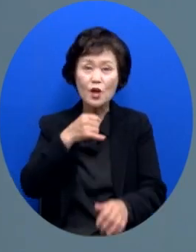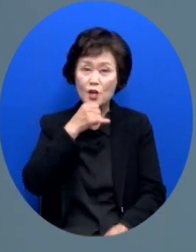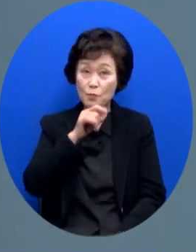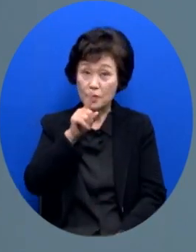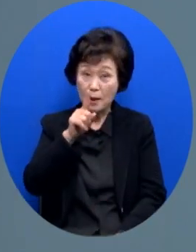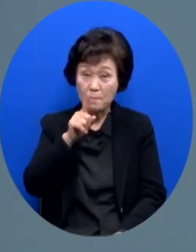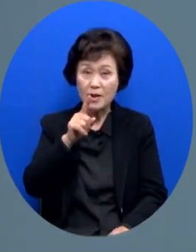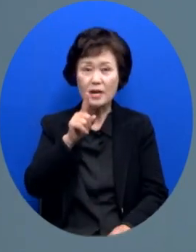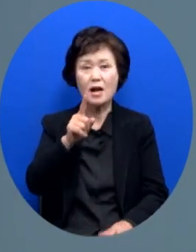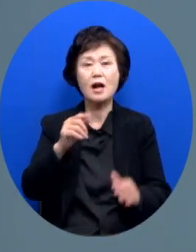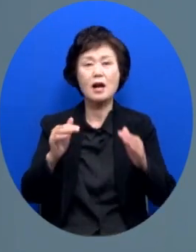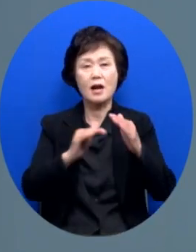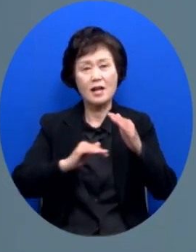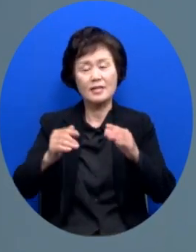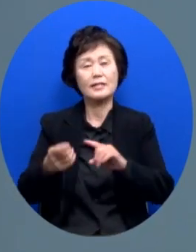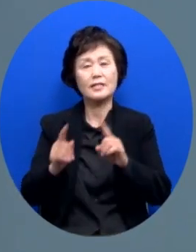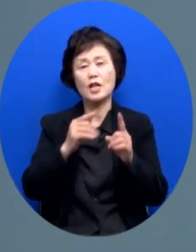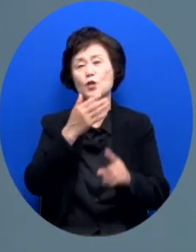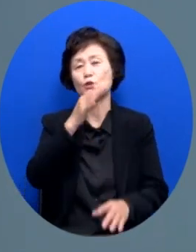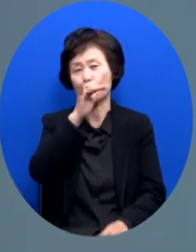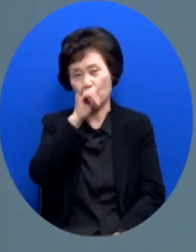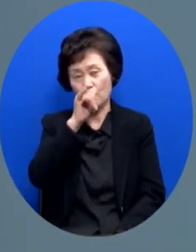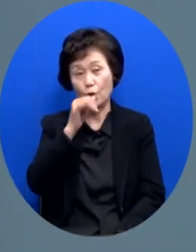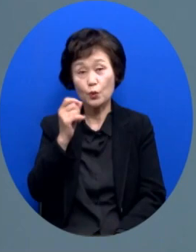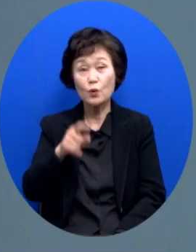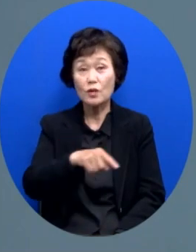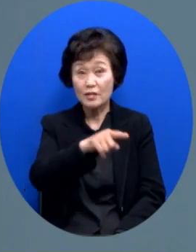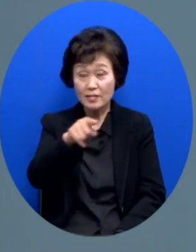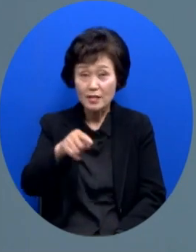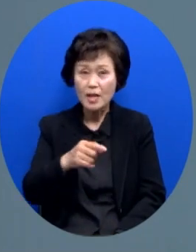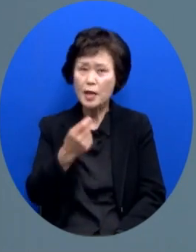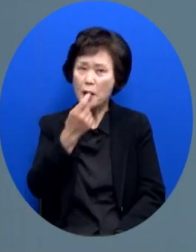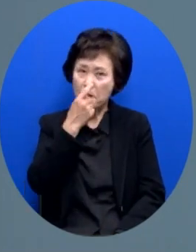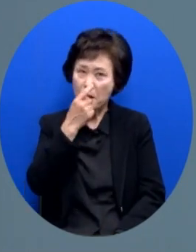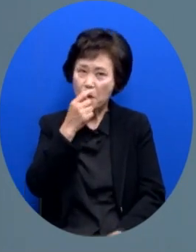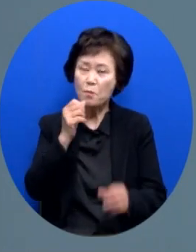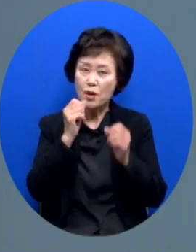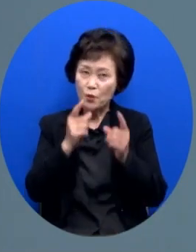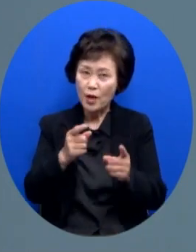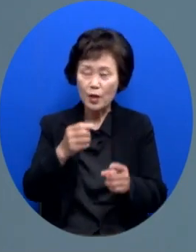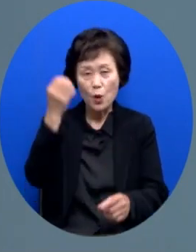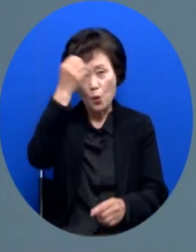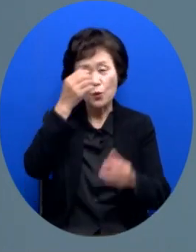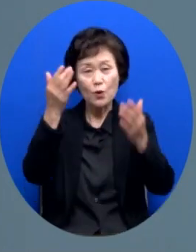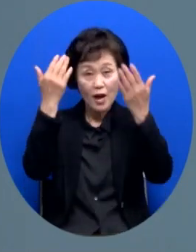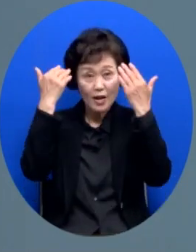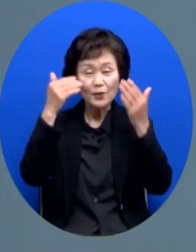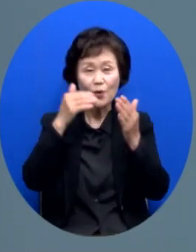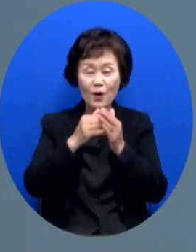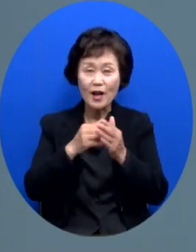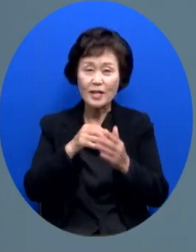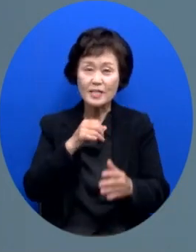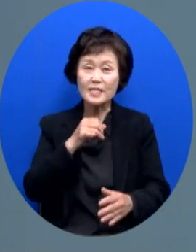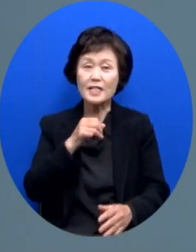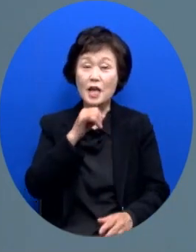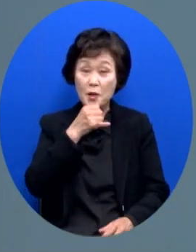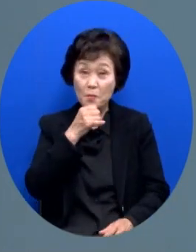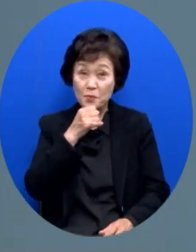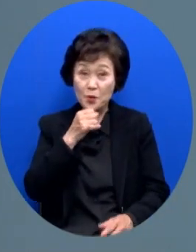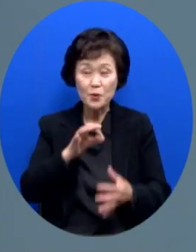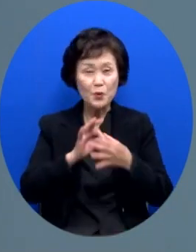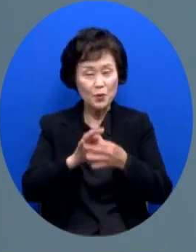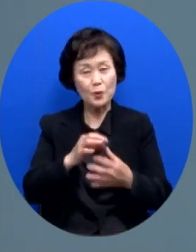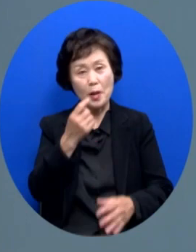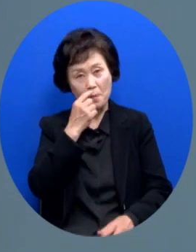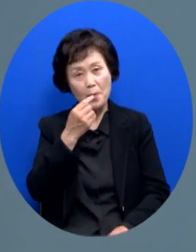마리가 한 가정을 살릴 수 있고 또 그들에게 또 배움의 기회로 고등학교까지 한 마리를 통해 갖고 배울 수 있는 기회를